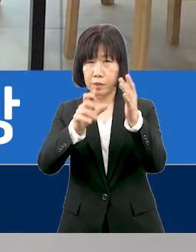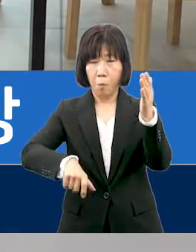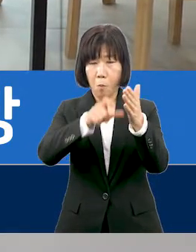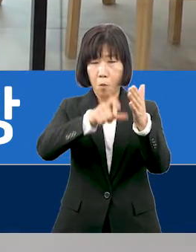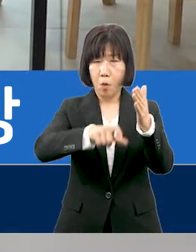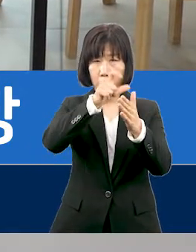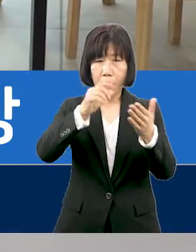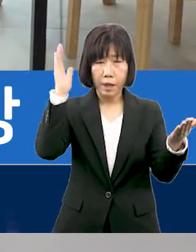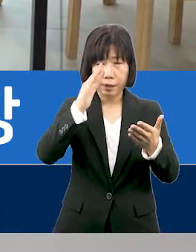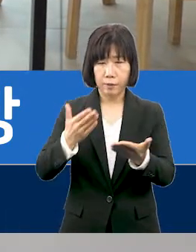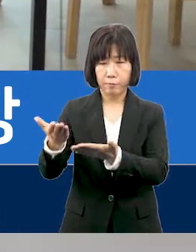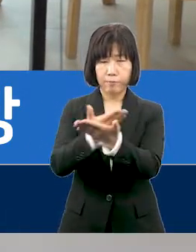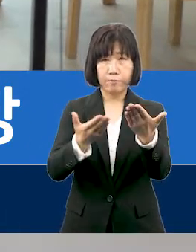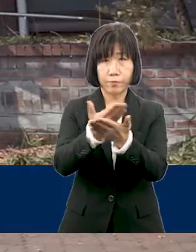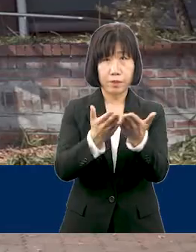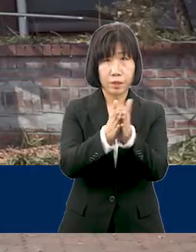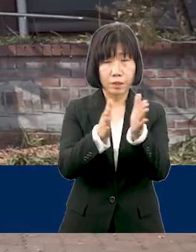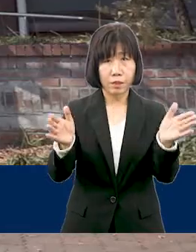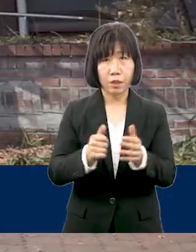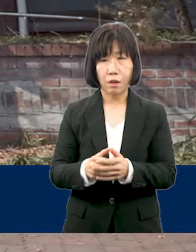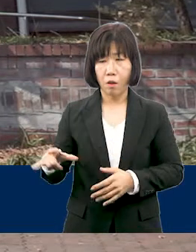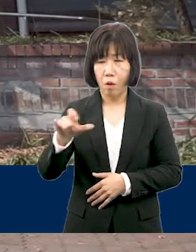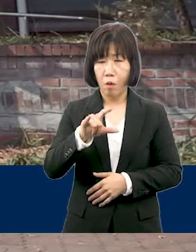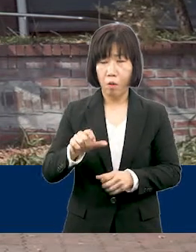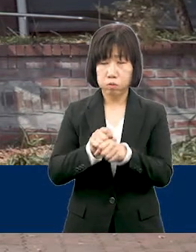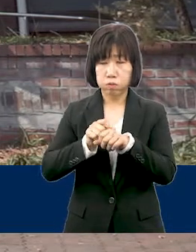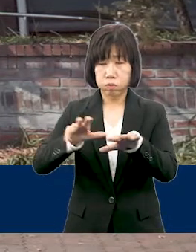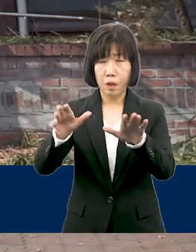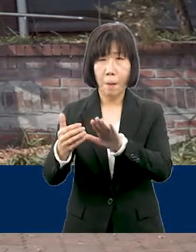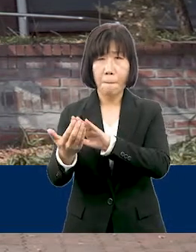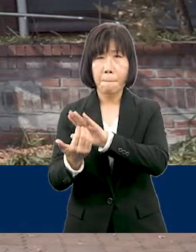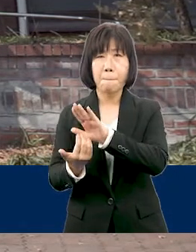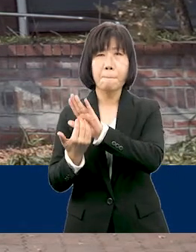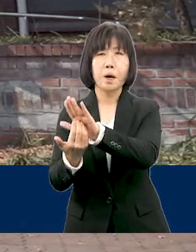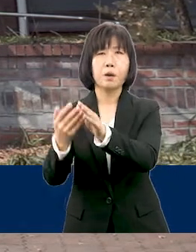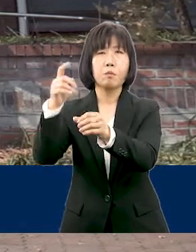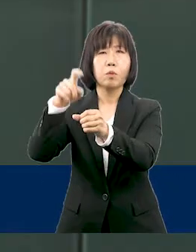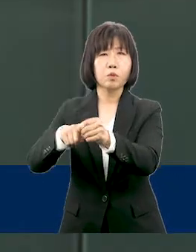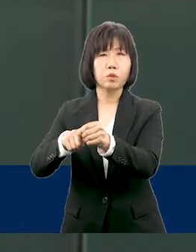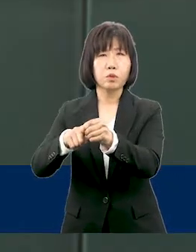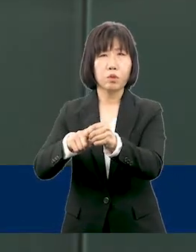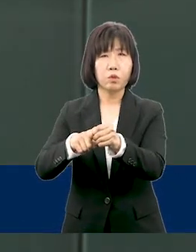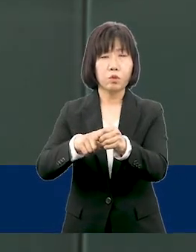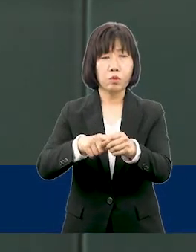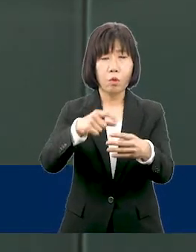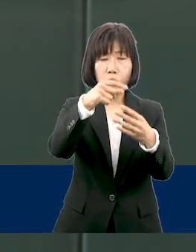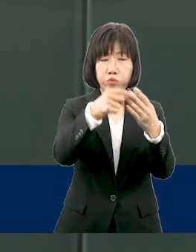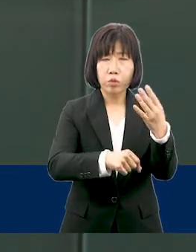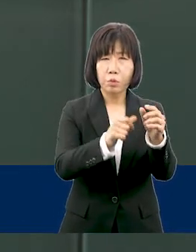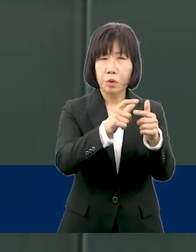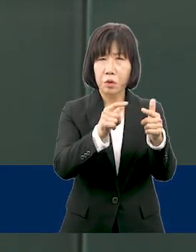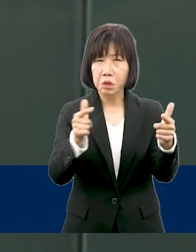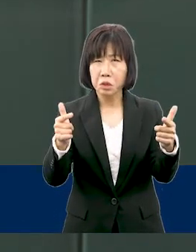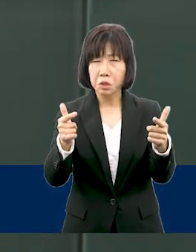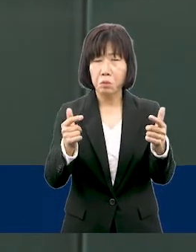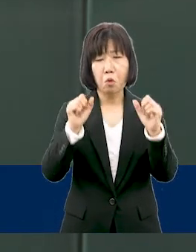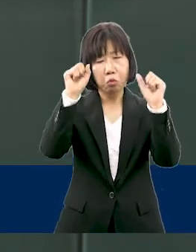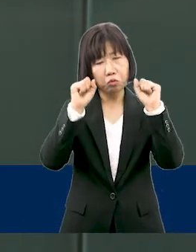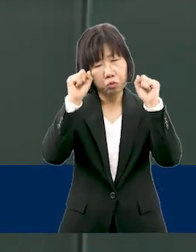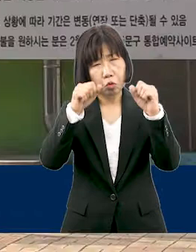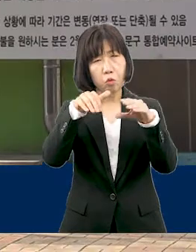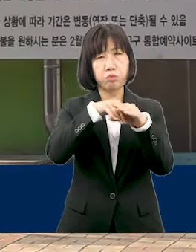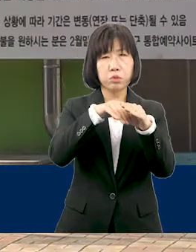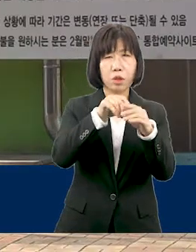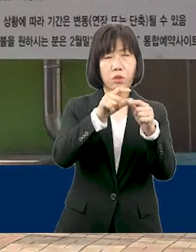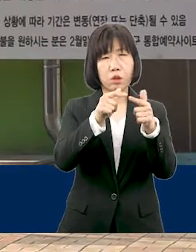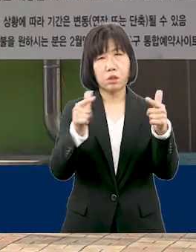교리 나섰습니다 코론 알구 확산 방지를 위해 지난 2월 10일부터 자치회관 프로그램을 포함해 고